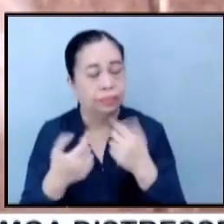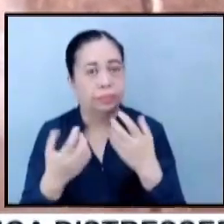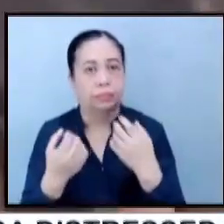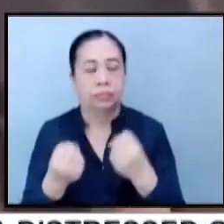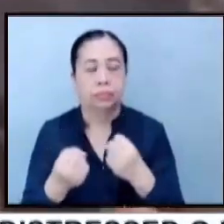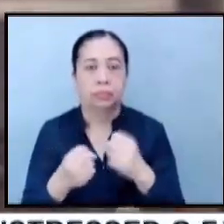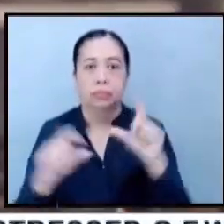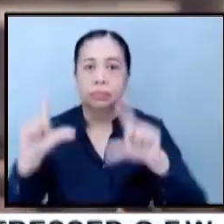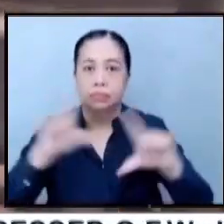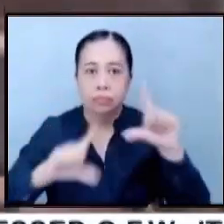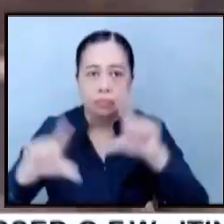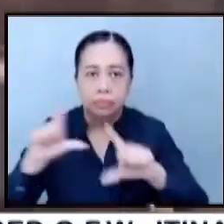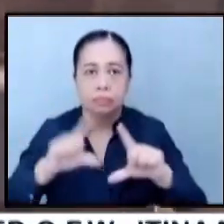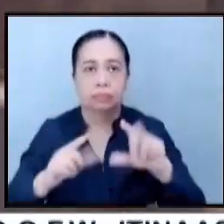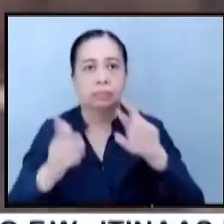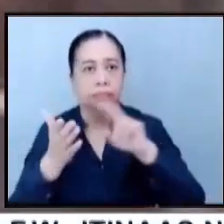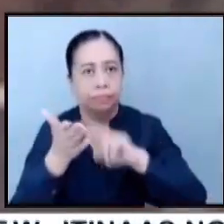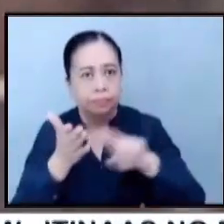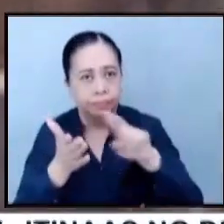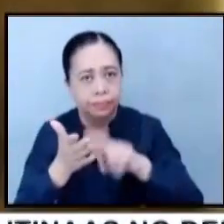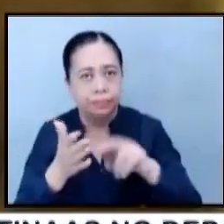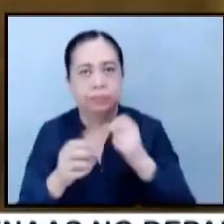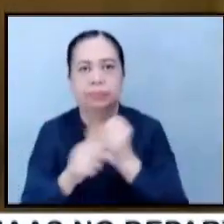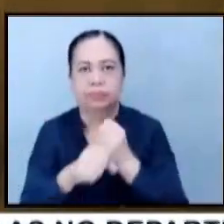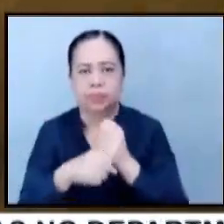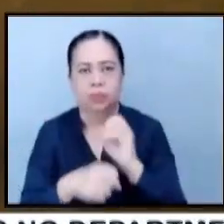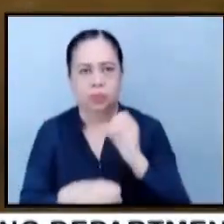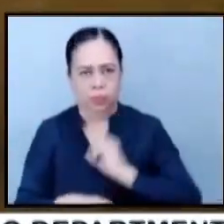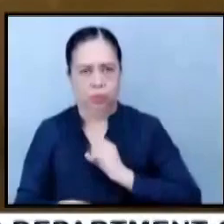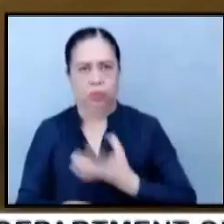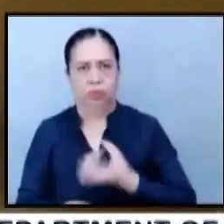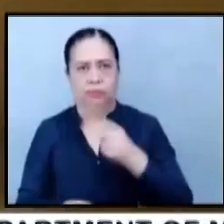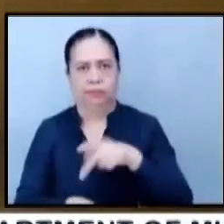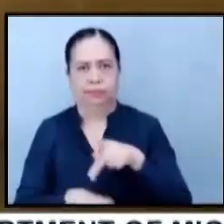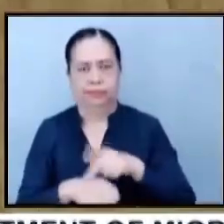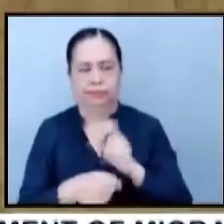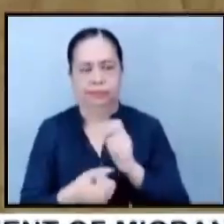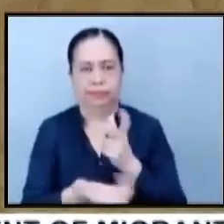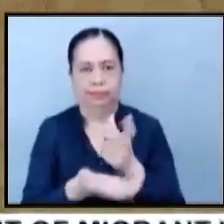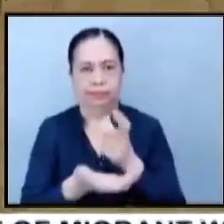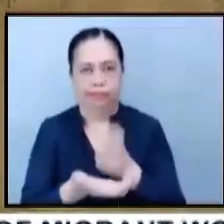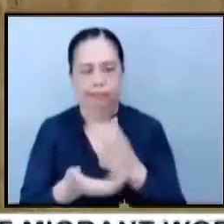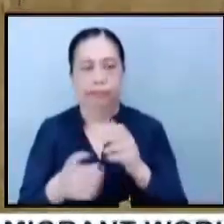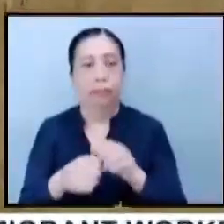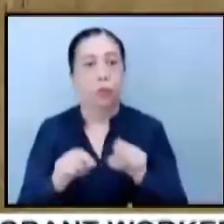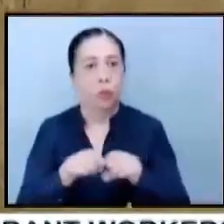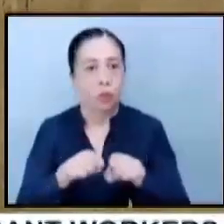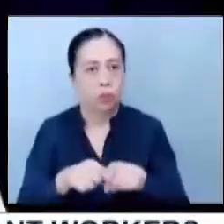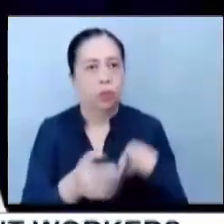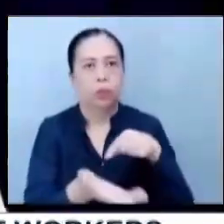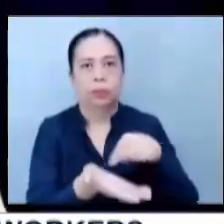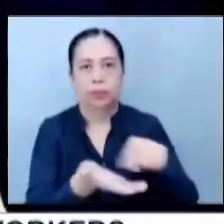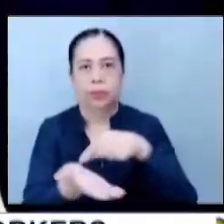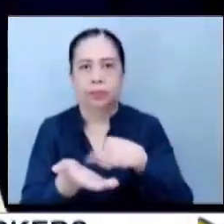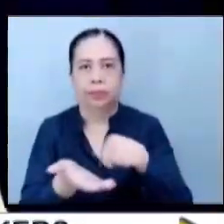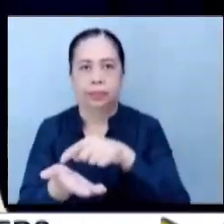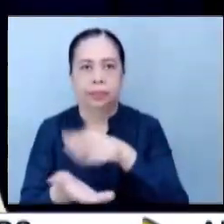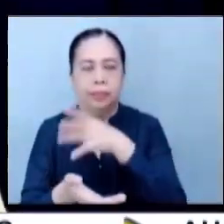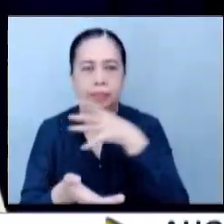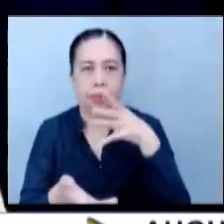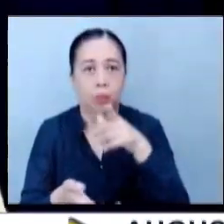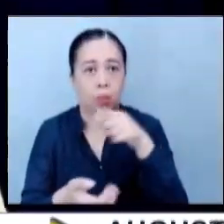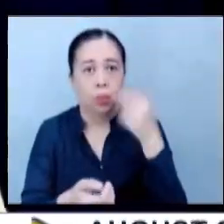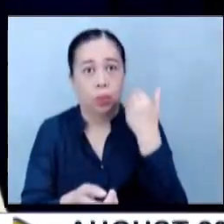laboratories at research para makagawa rin ng local vaccines. May indemnification program din para sa mga affected livestock sector. Then meron din